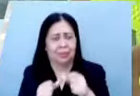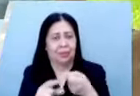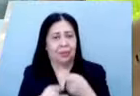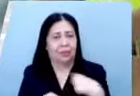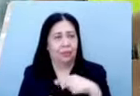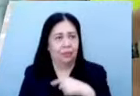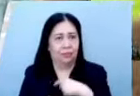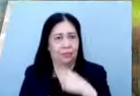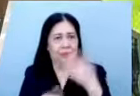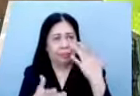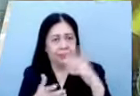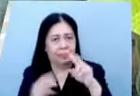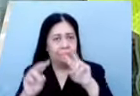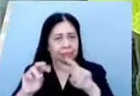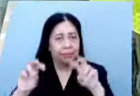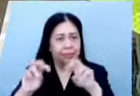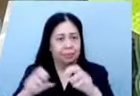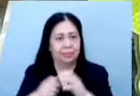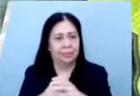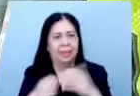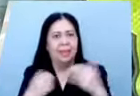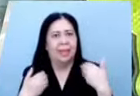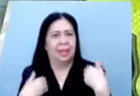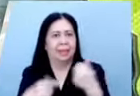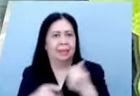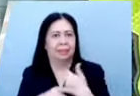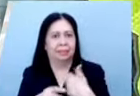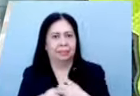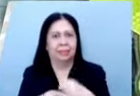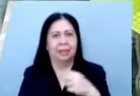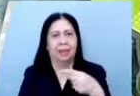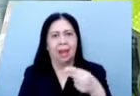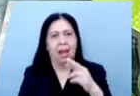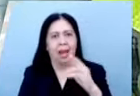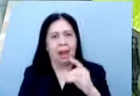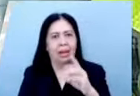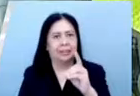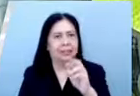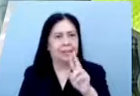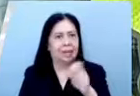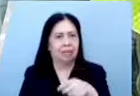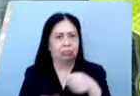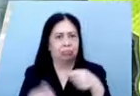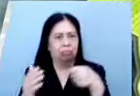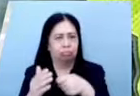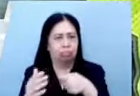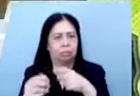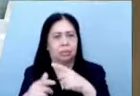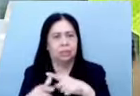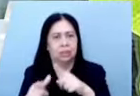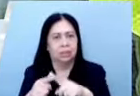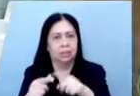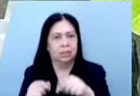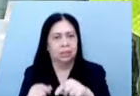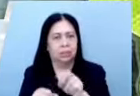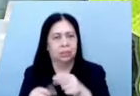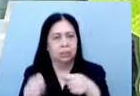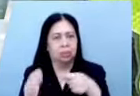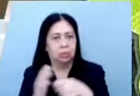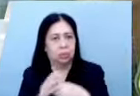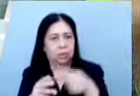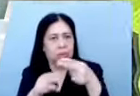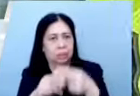and investigation, meron sila minsan mga hard drive din na sinasaksak lang nila. Then tsaka lang nila yung sasalpak yung pangalan